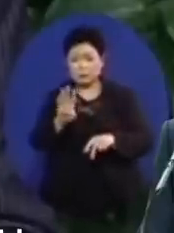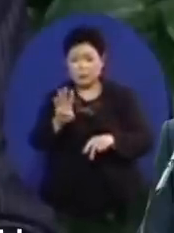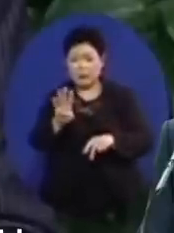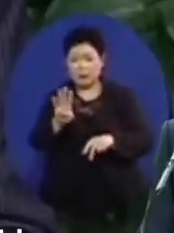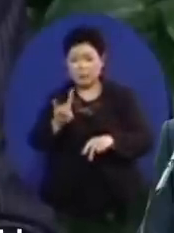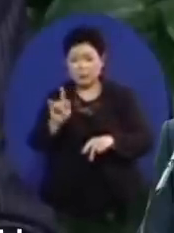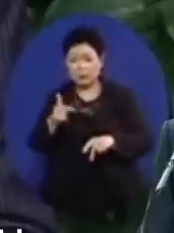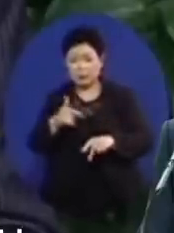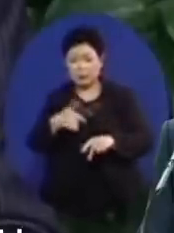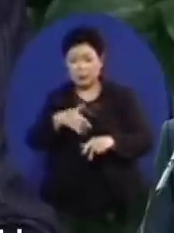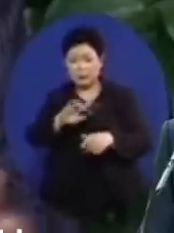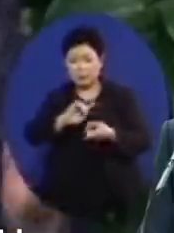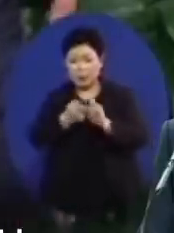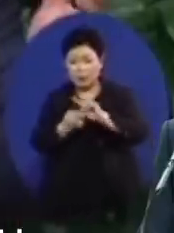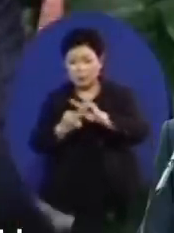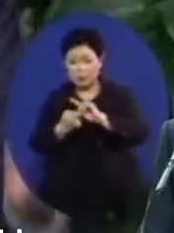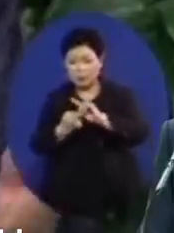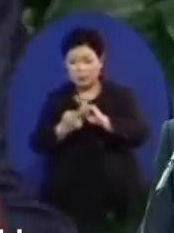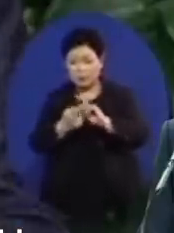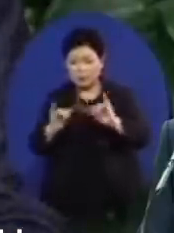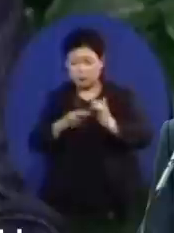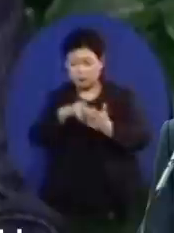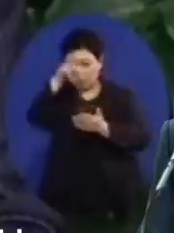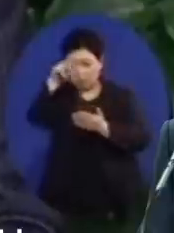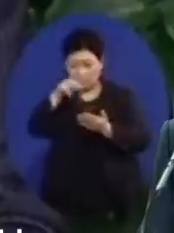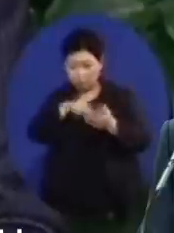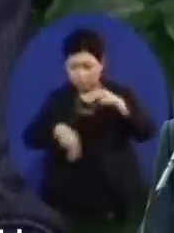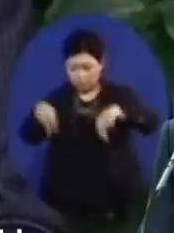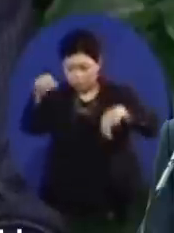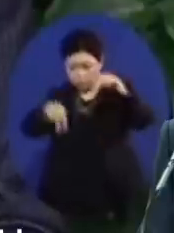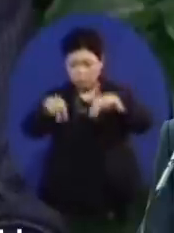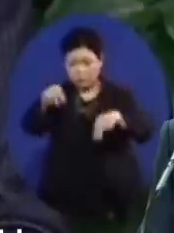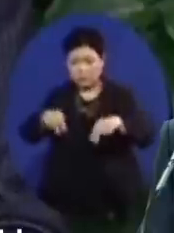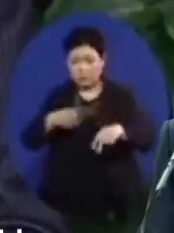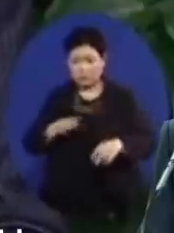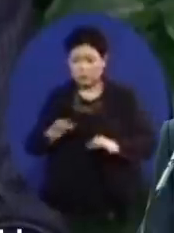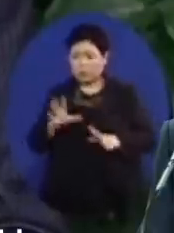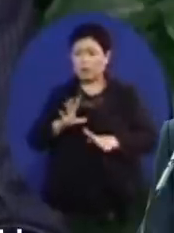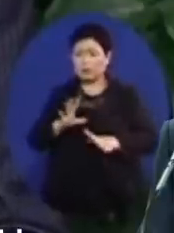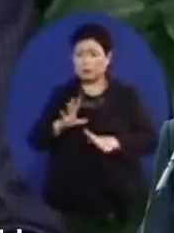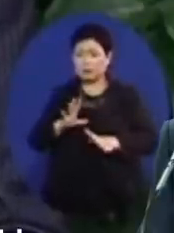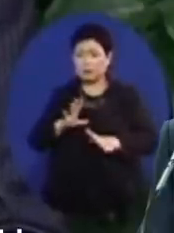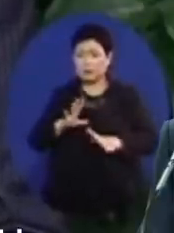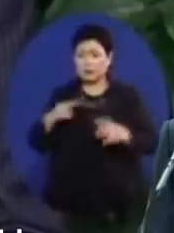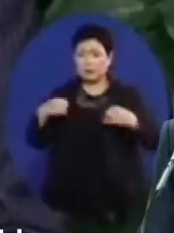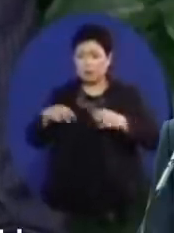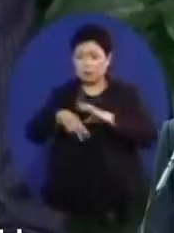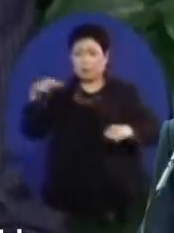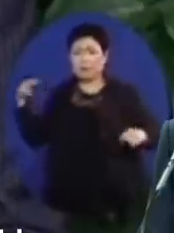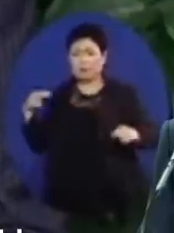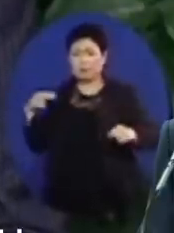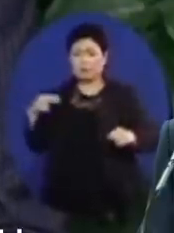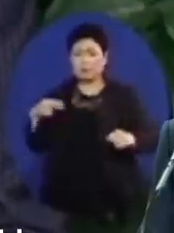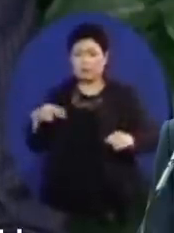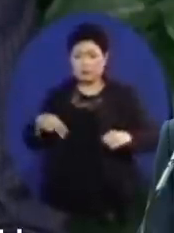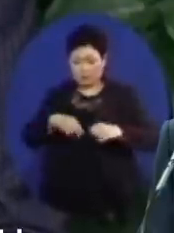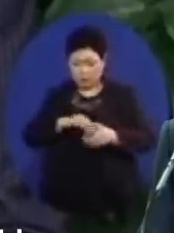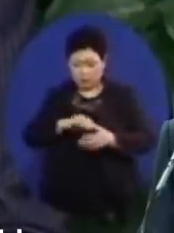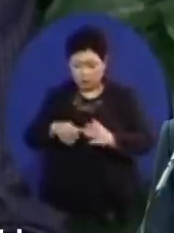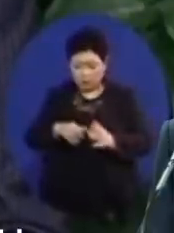갈아타시오. 전부 확 일어났는데 나도 놀라서 일어나다가 옷을 다 벗어버려, 다 쏟아